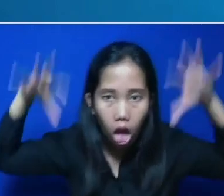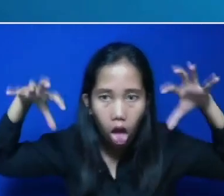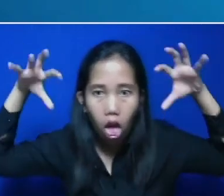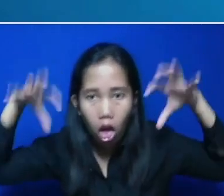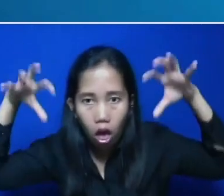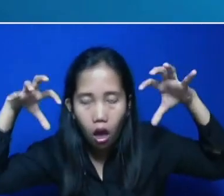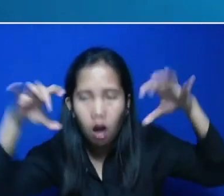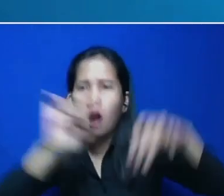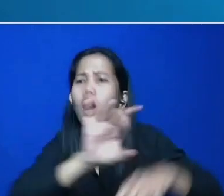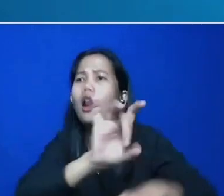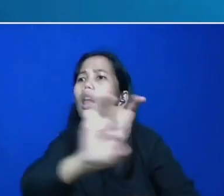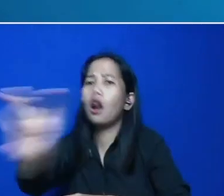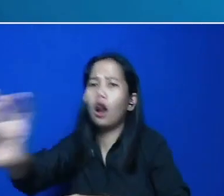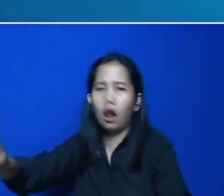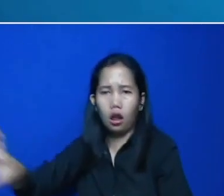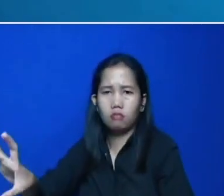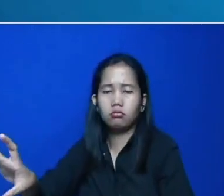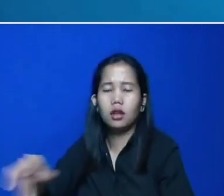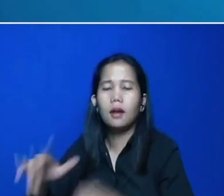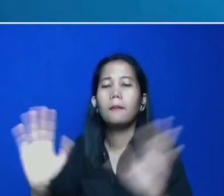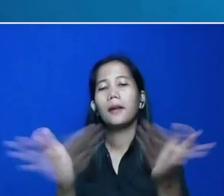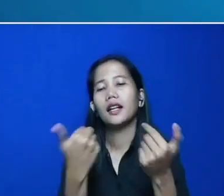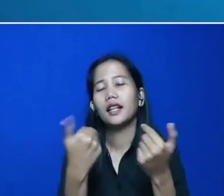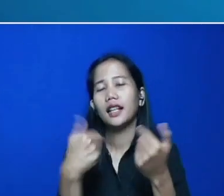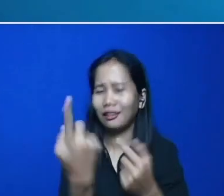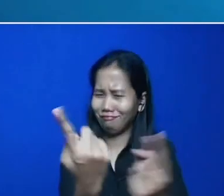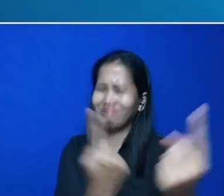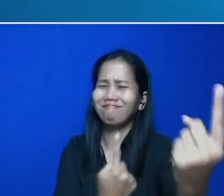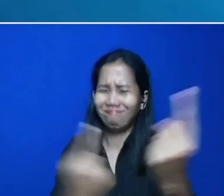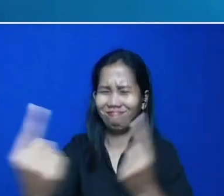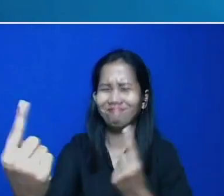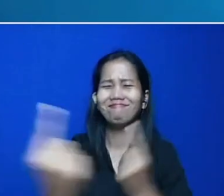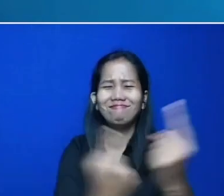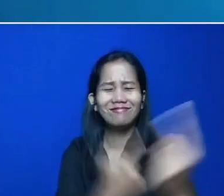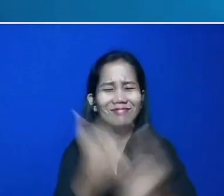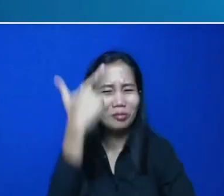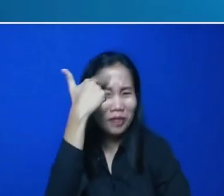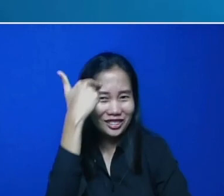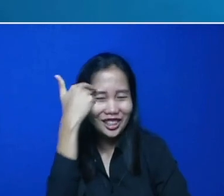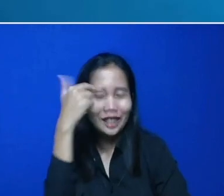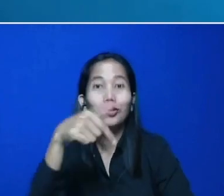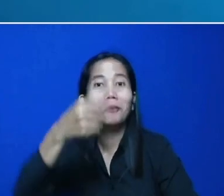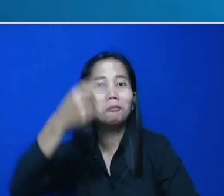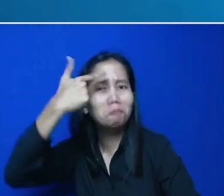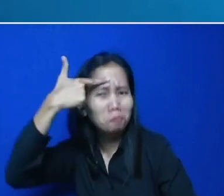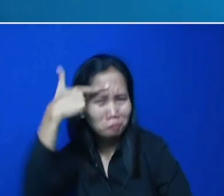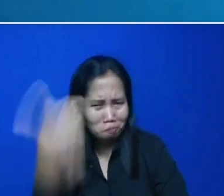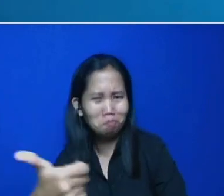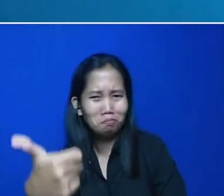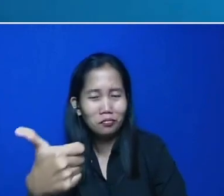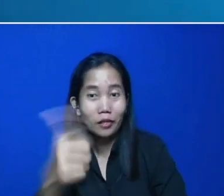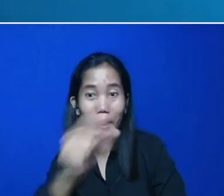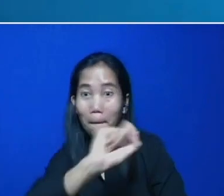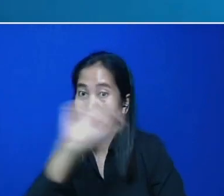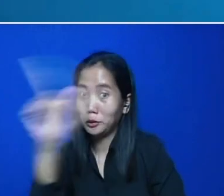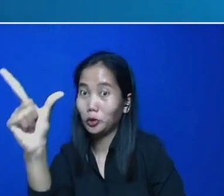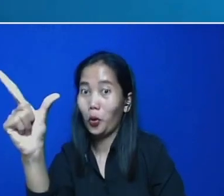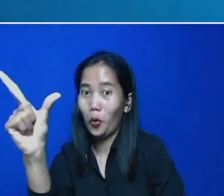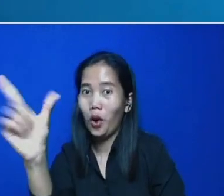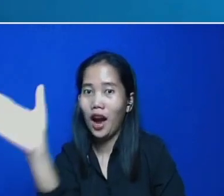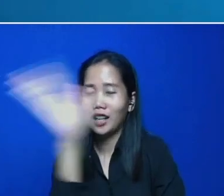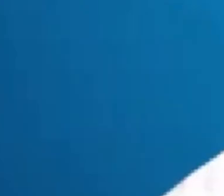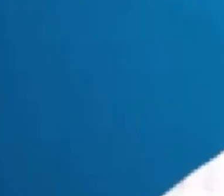mengikuti belajar Alkitab internet file-file pada besok hari sampai berjumpa Tuhan memberkati